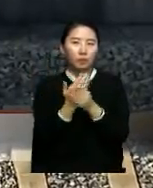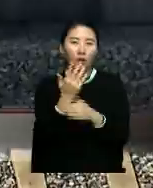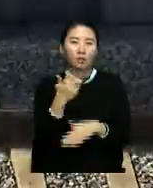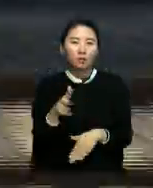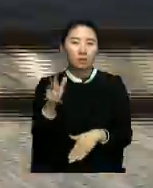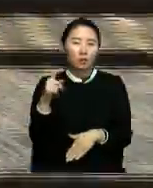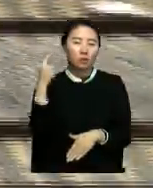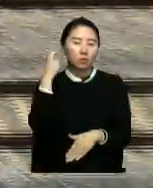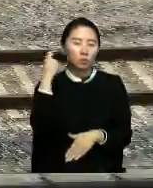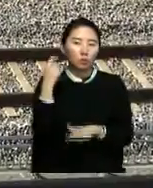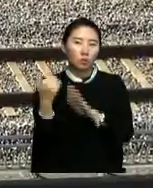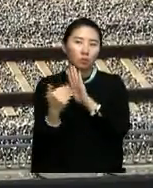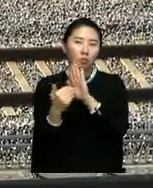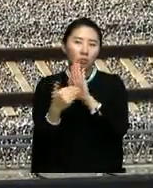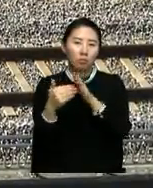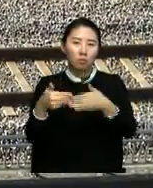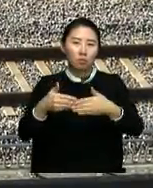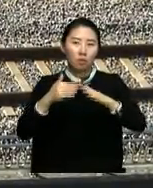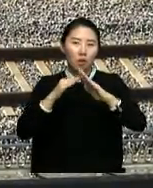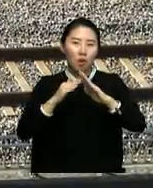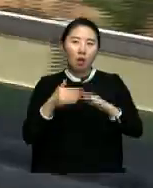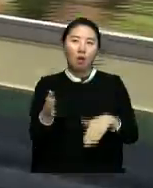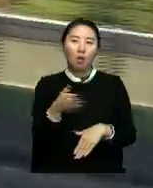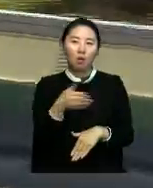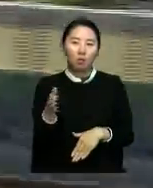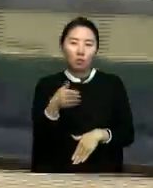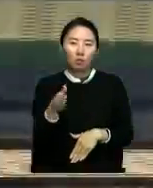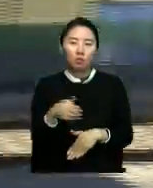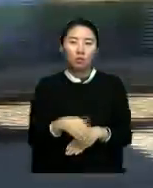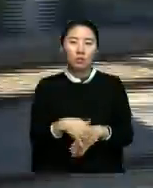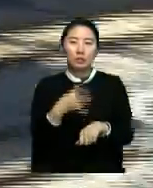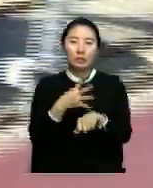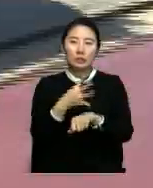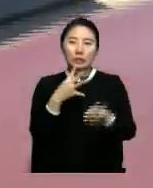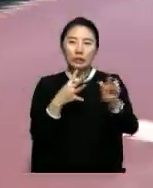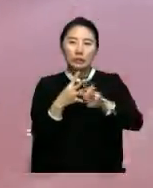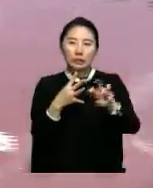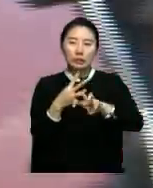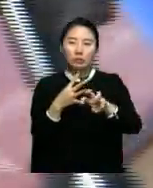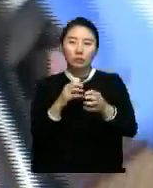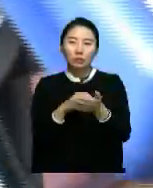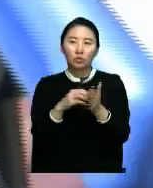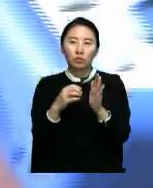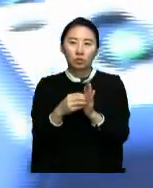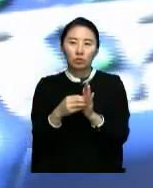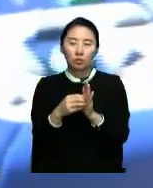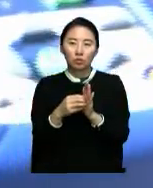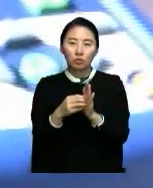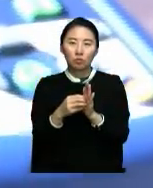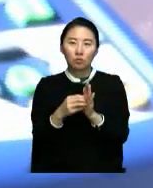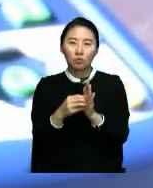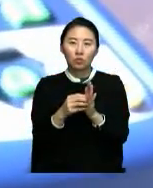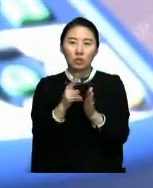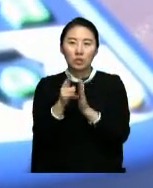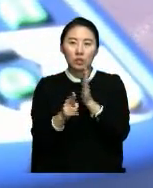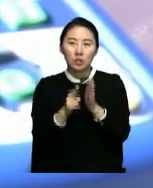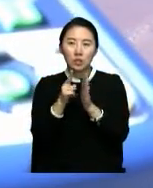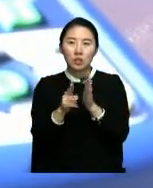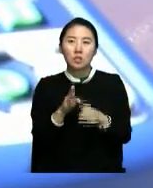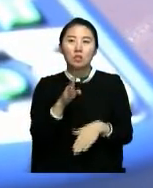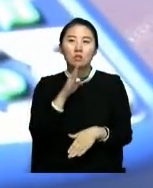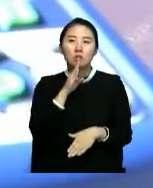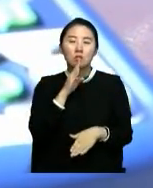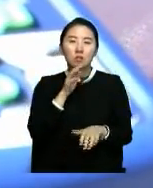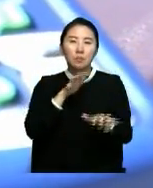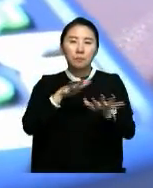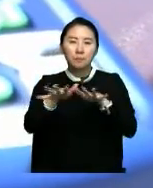하지만 소음을 막아주는 설치물은 없습니다. 4시 반에 가는 기차가 있어요. 4시 반에 가는 기차는 진짜